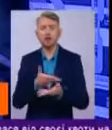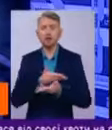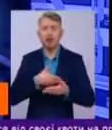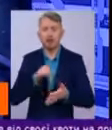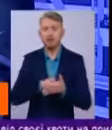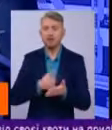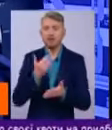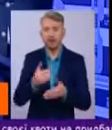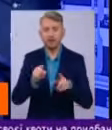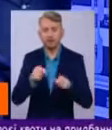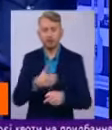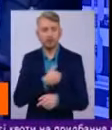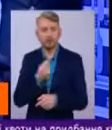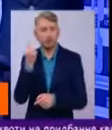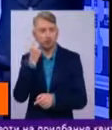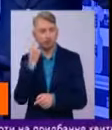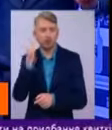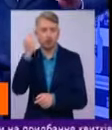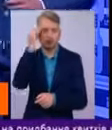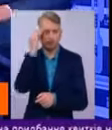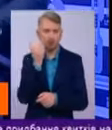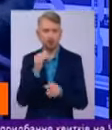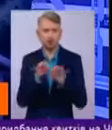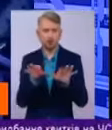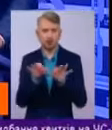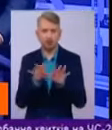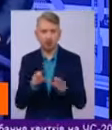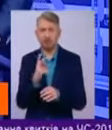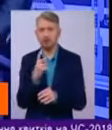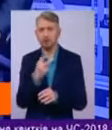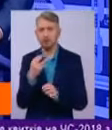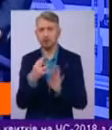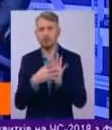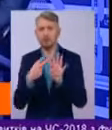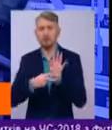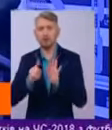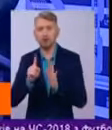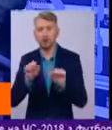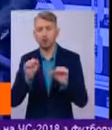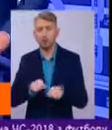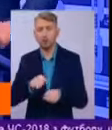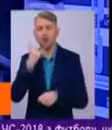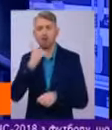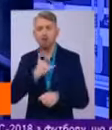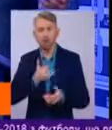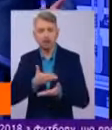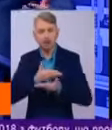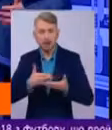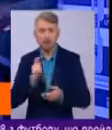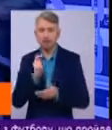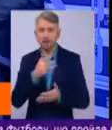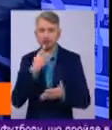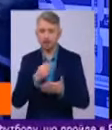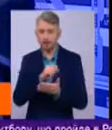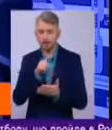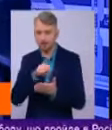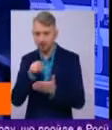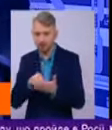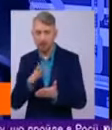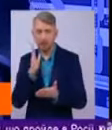вас теж хочеться почути і думок, і ваших коментарів. 223-09-71, можете долучитися до обговорення, поставити власні запитання. Ми